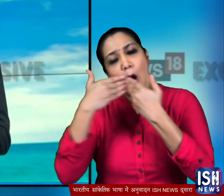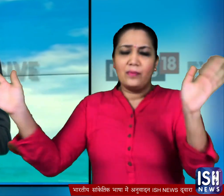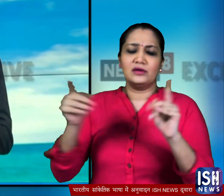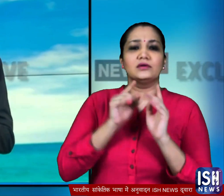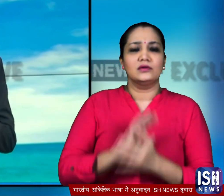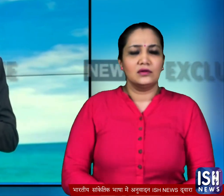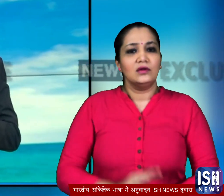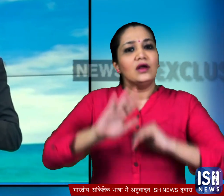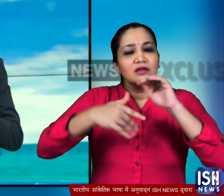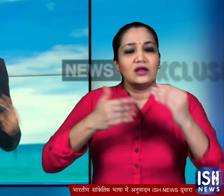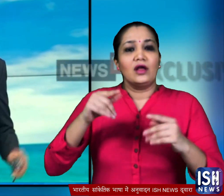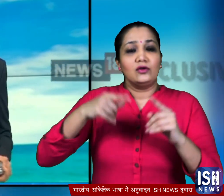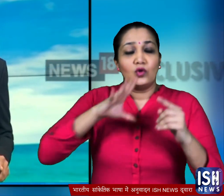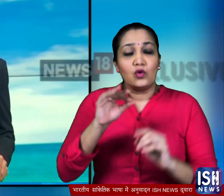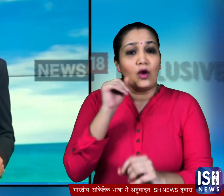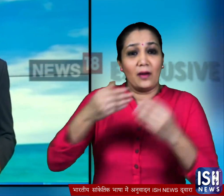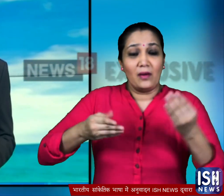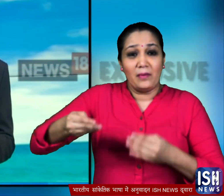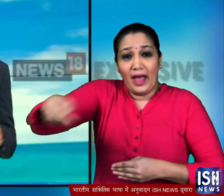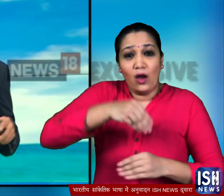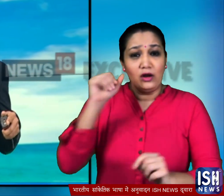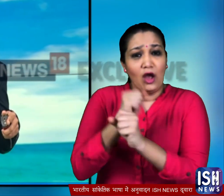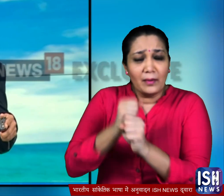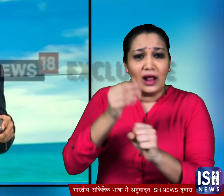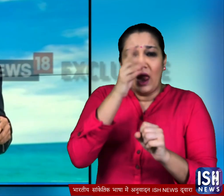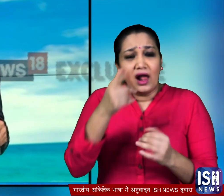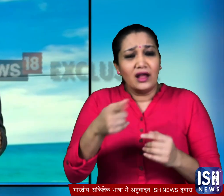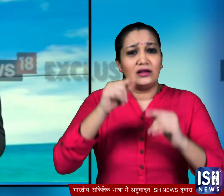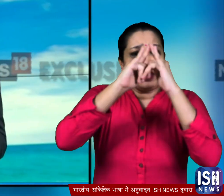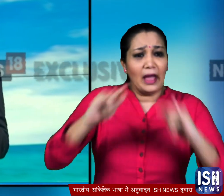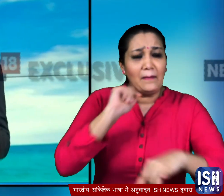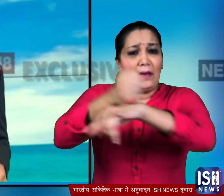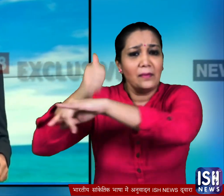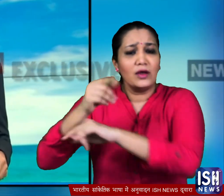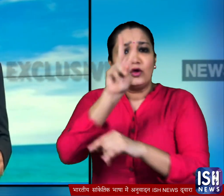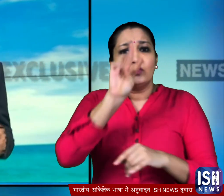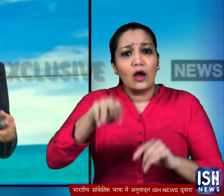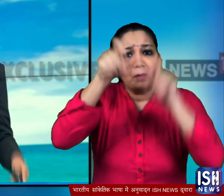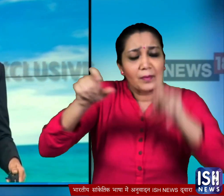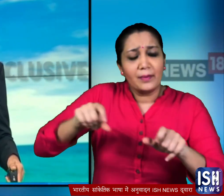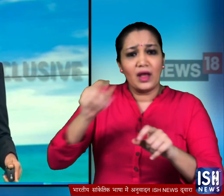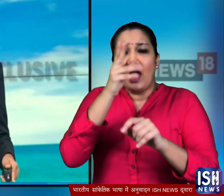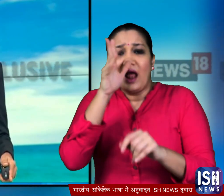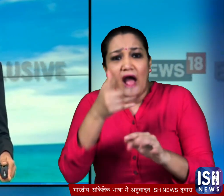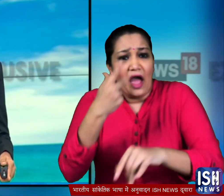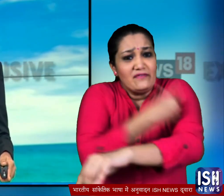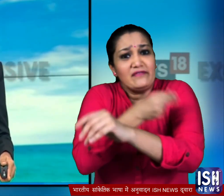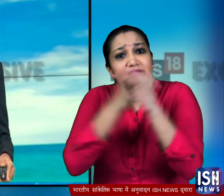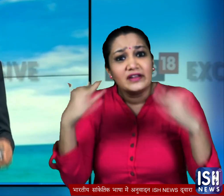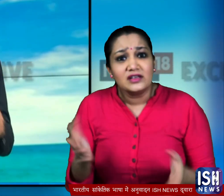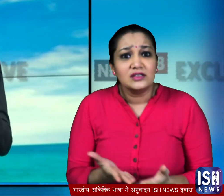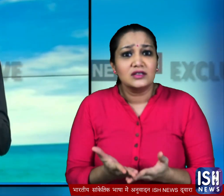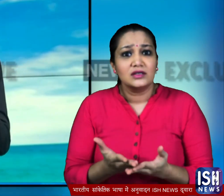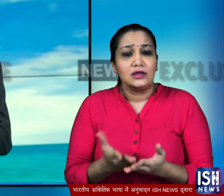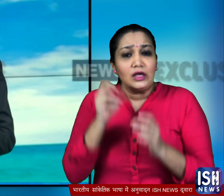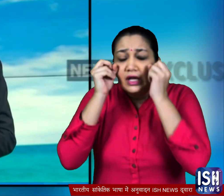और यह जानकर तो पश्चिम बंगाल सरकार के भी होश उड़ गए कि वो फर्जी वैक्सीनेशन कैंप में अब तक 2000 लोगों को नकली वैक्सीन लगवा चुका,